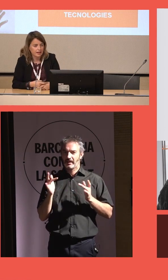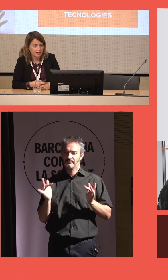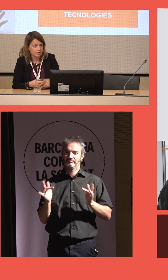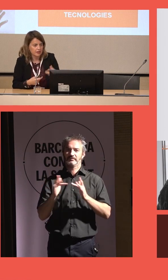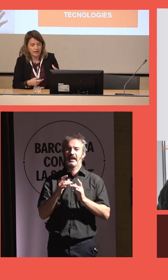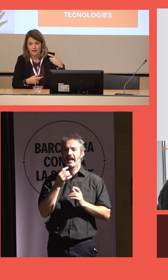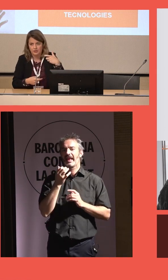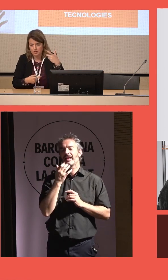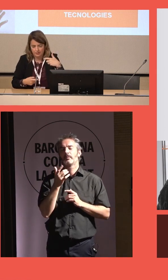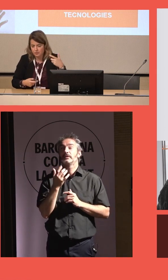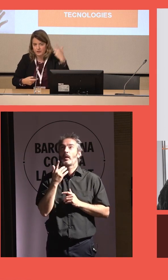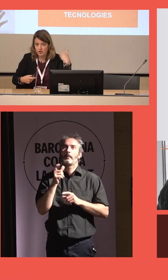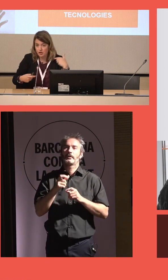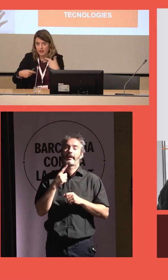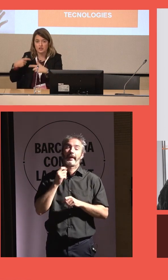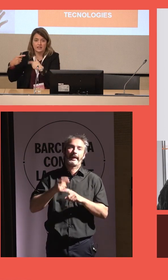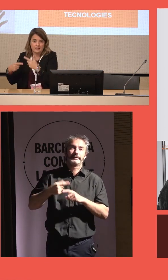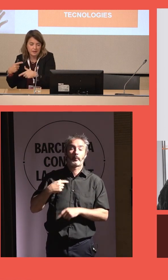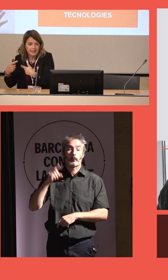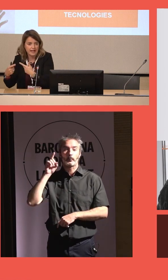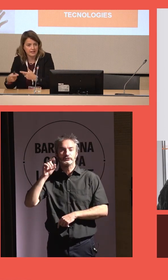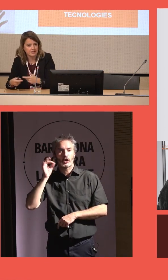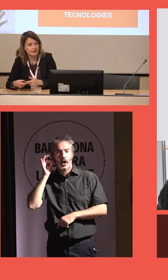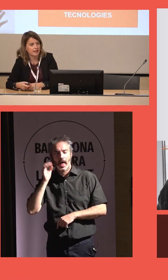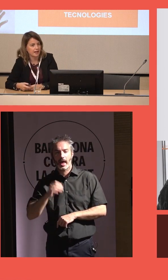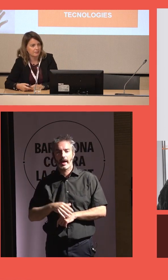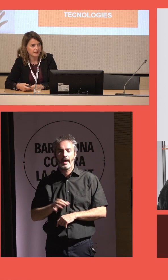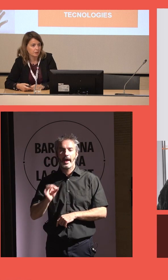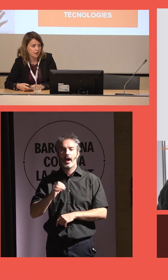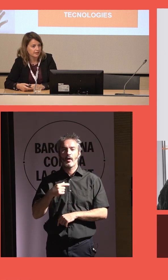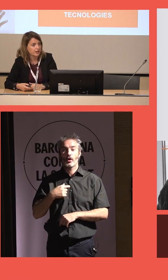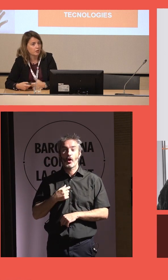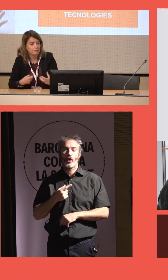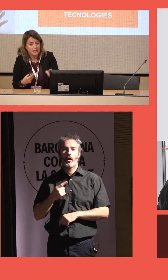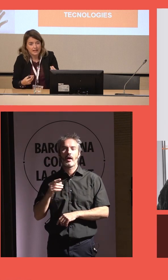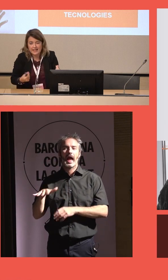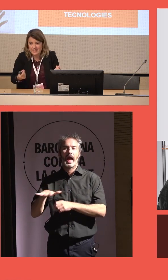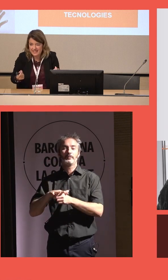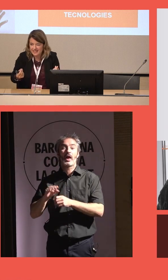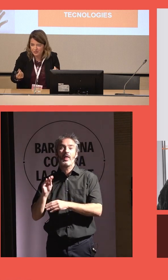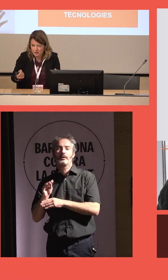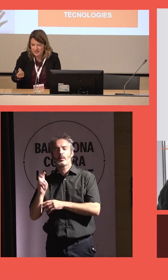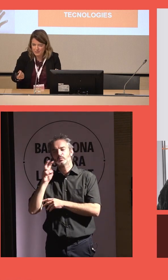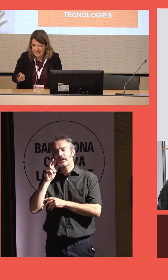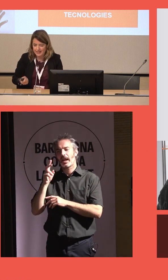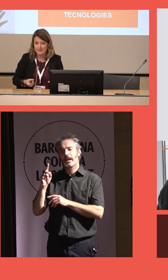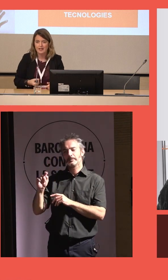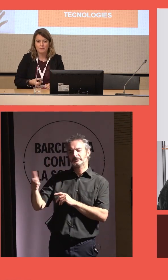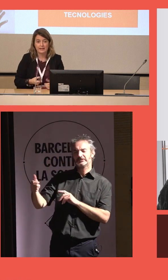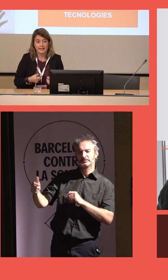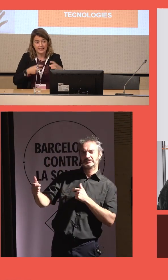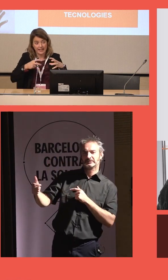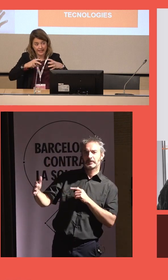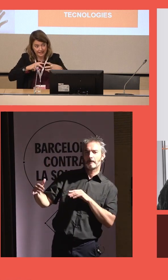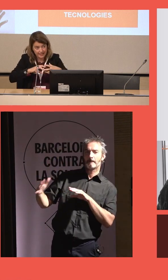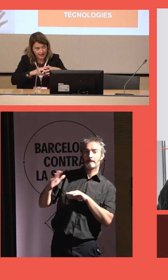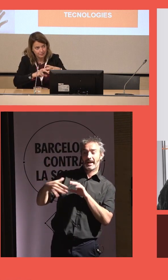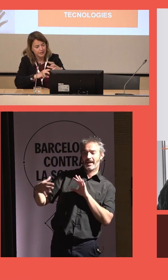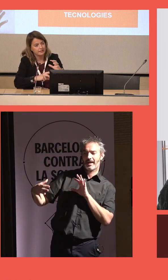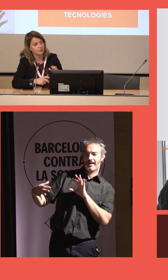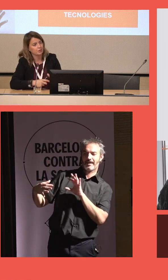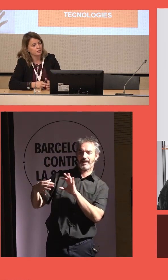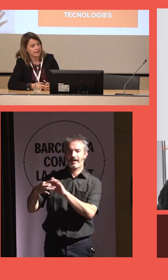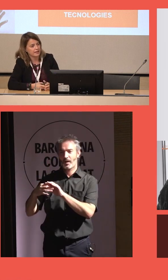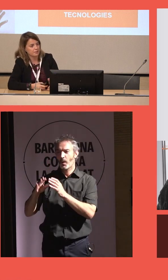doncs era no sé professora doncs que també ja sigui de l'àmbit educatiu o que hi hagin inquietuds similars per tal que aquest